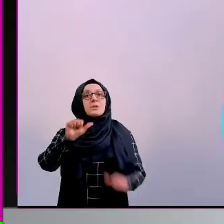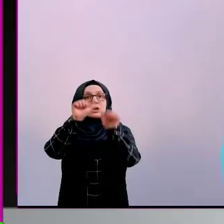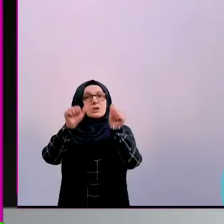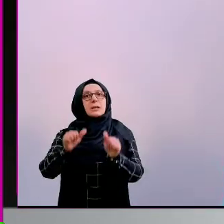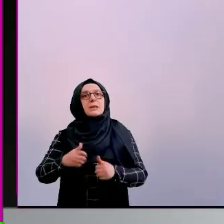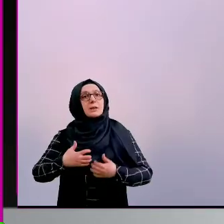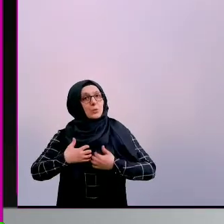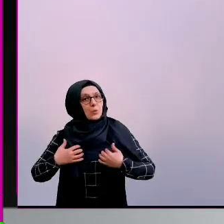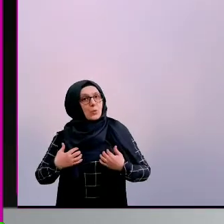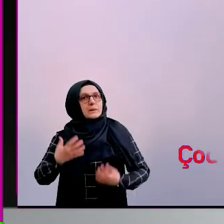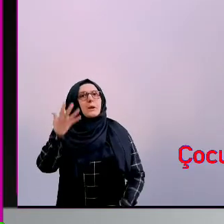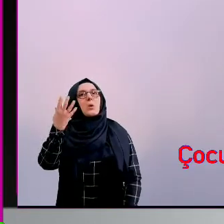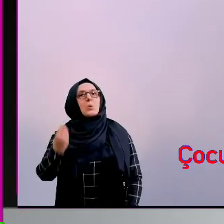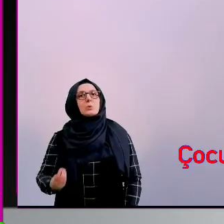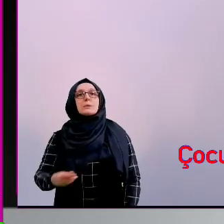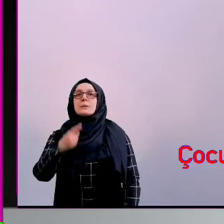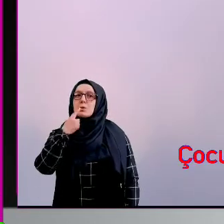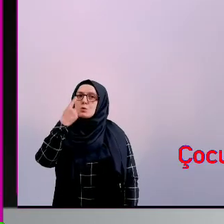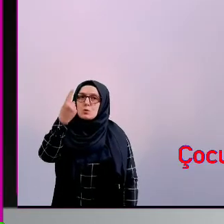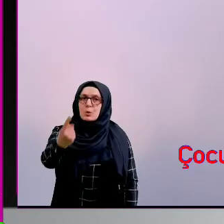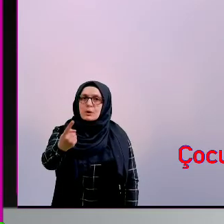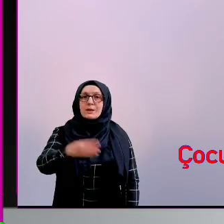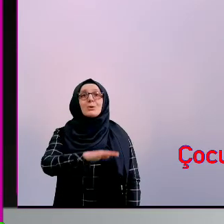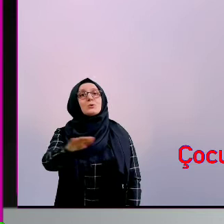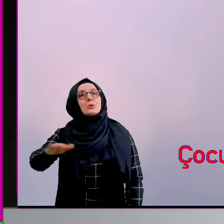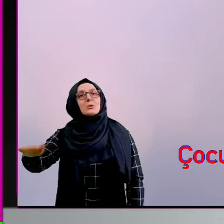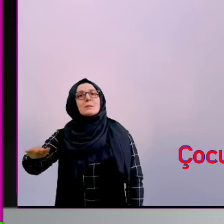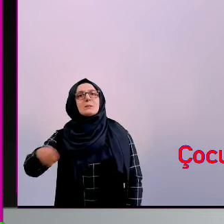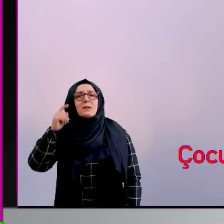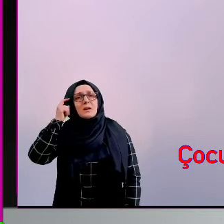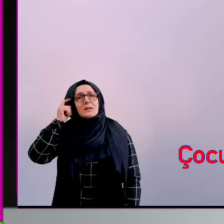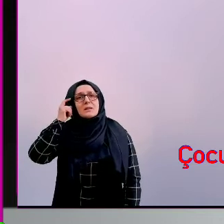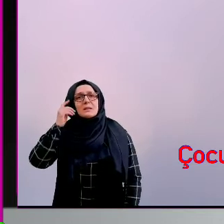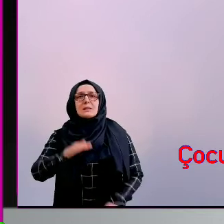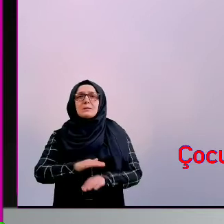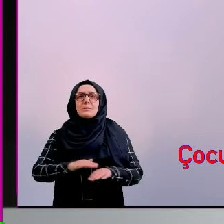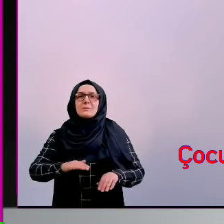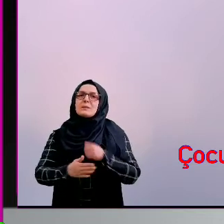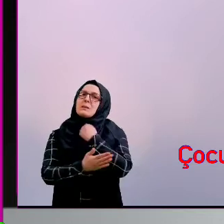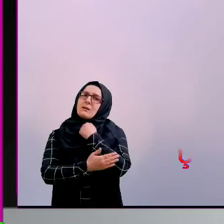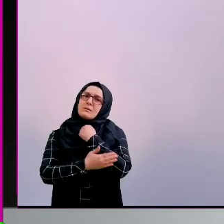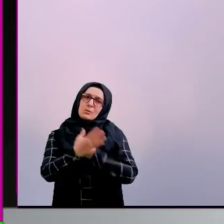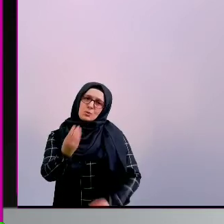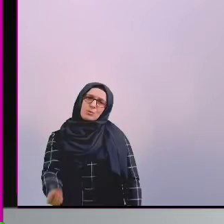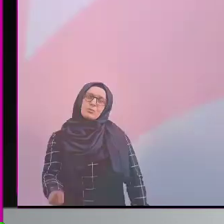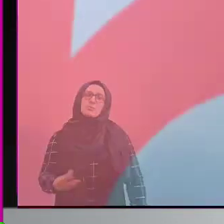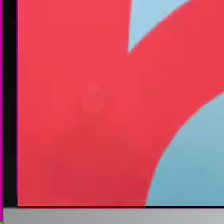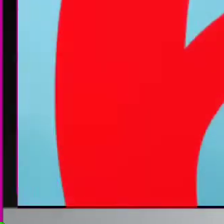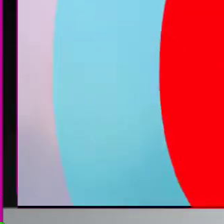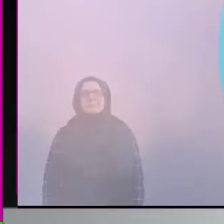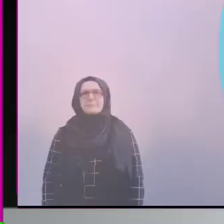Gerçekçi bir şekilde güvende olduklarına dair çocuklarınıza moral verin. Çocukların bu konudaki şüphe ve endişelerini